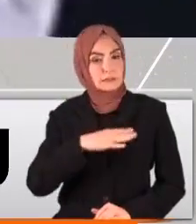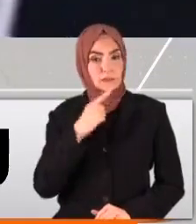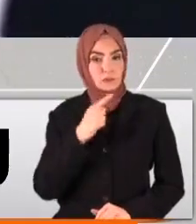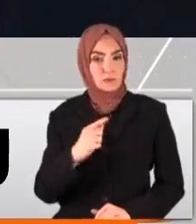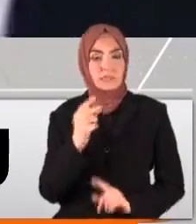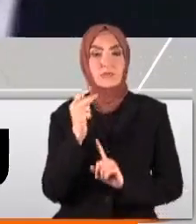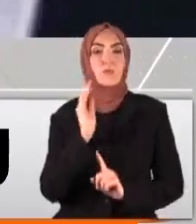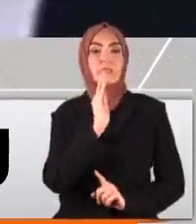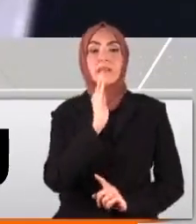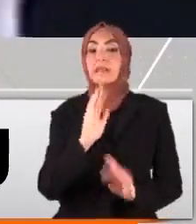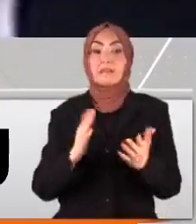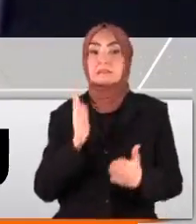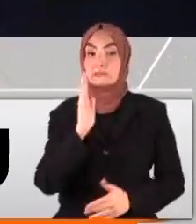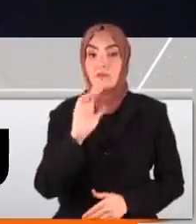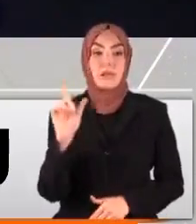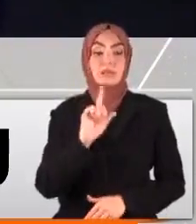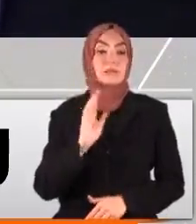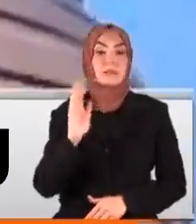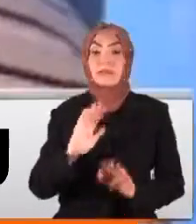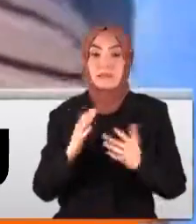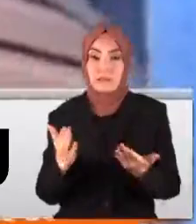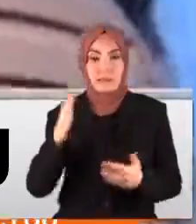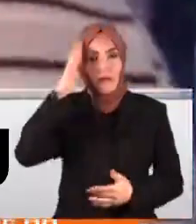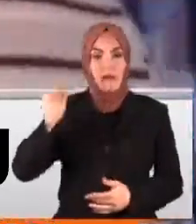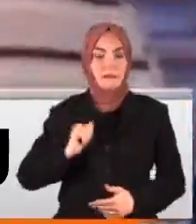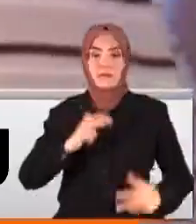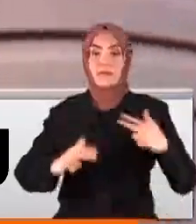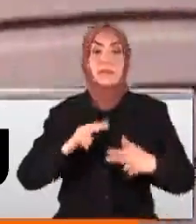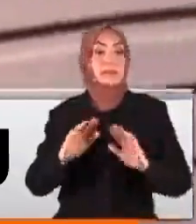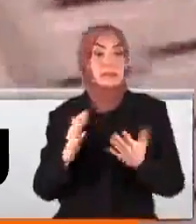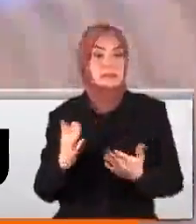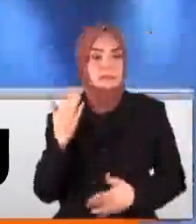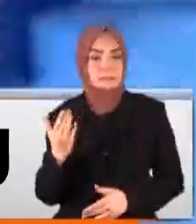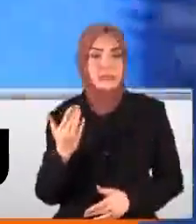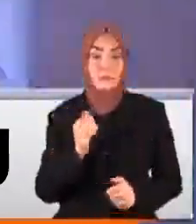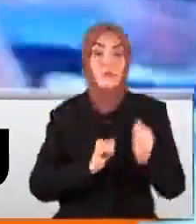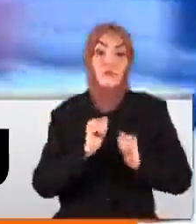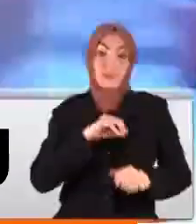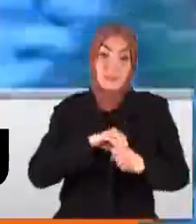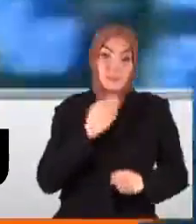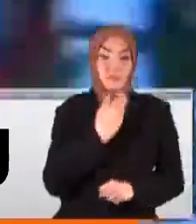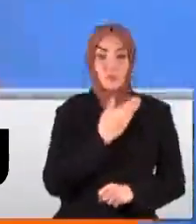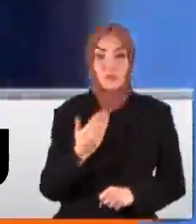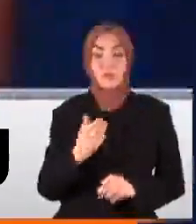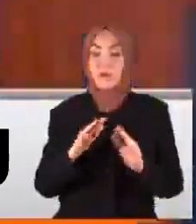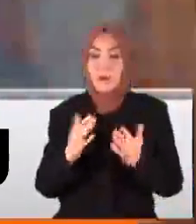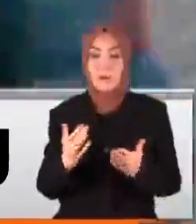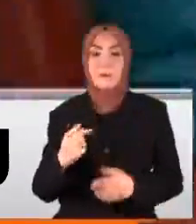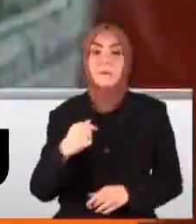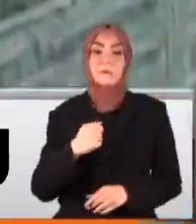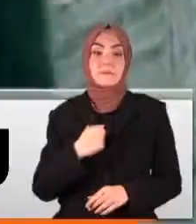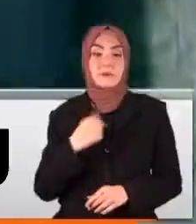nasıl gidiyoruz? Lise giderken nasıl gidiyoruz? Subaylar nasıl gidiyor? Kuralları var. Üniversiteden bahsediyoruz. Hayır. Üniversite artık yani tamam, ama ben dünyanın